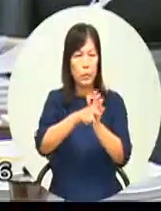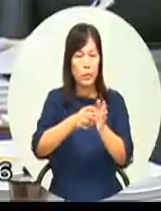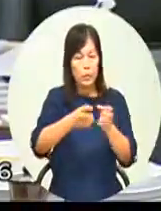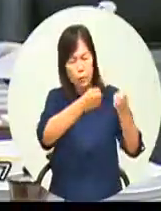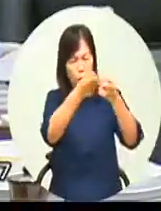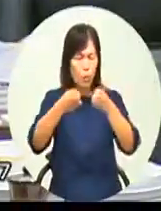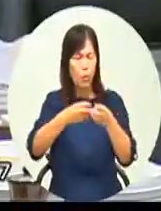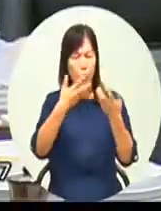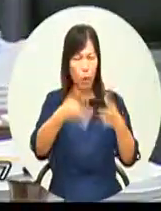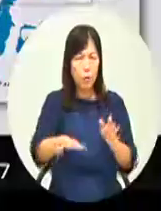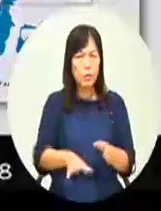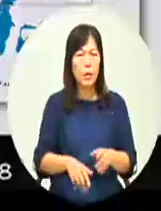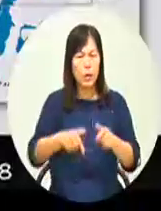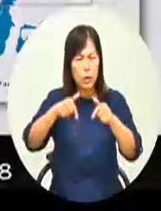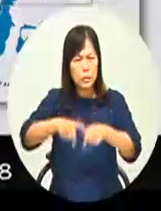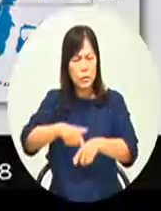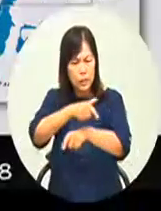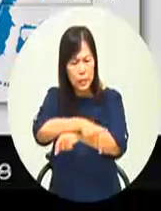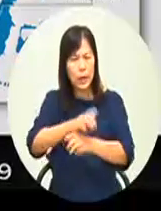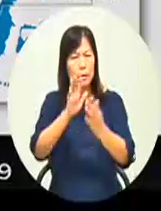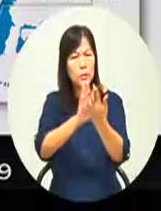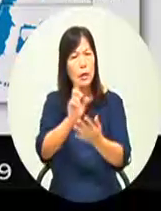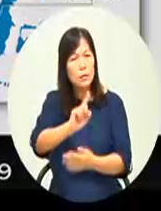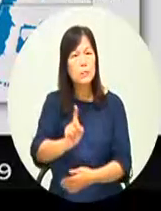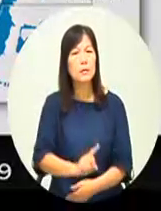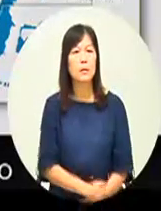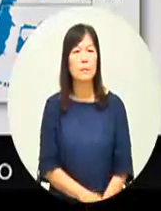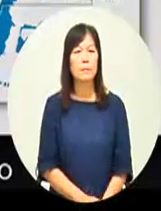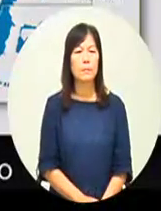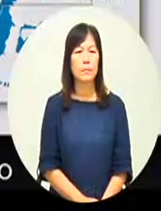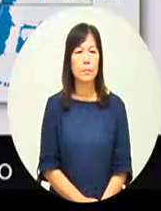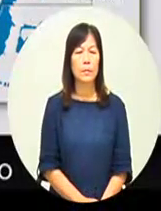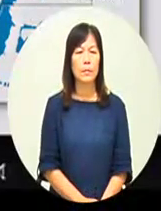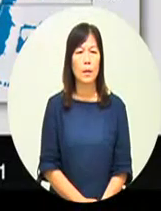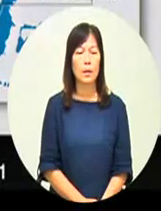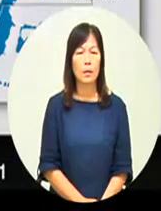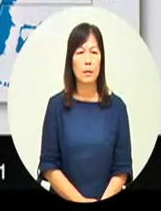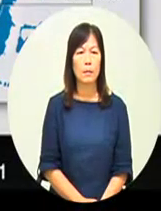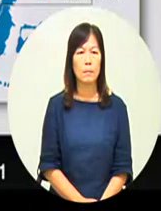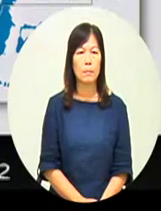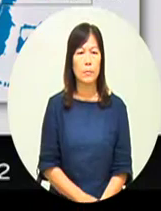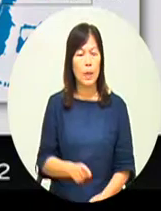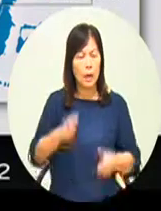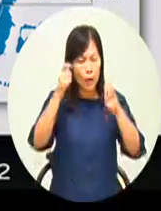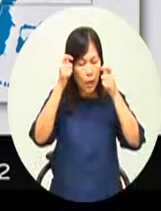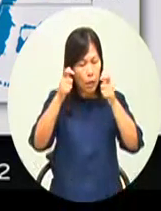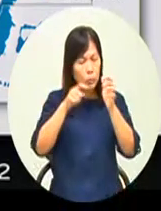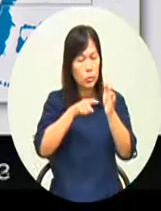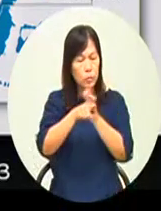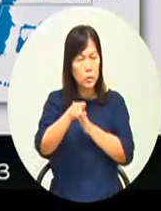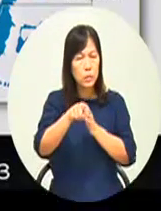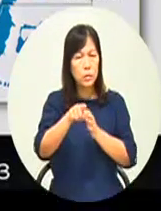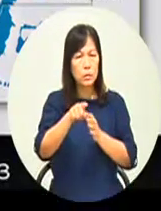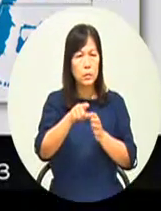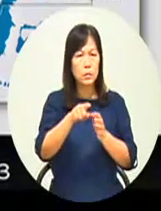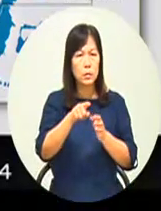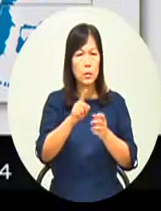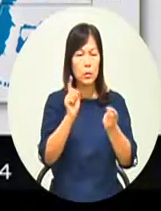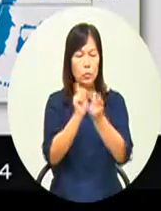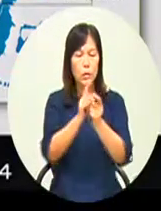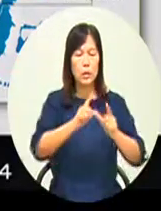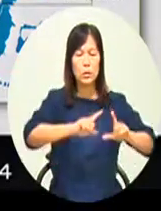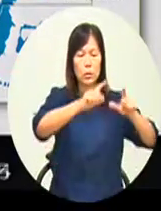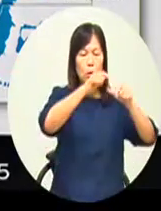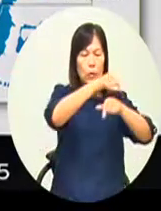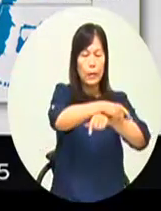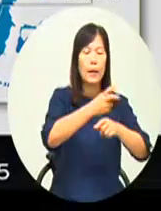论，那新南向到底是怎么样？这个高雄市也一直有离东南亚最近的